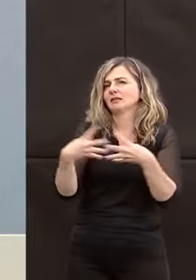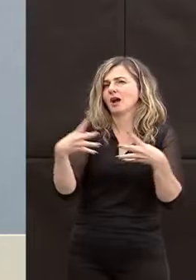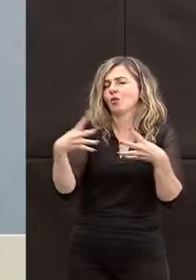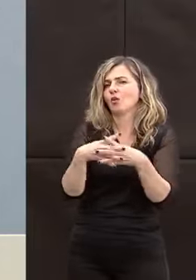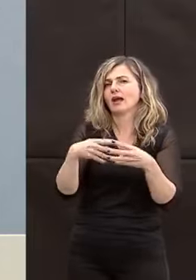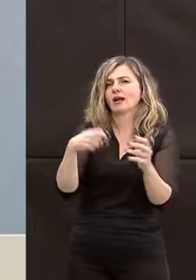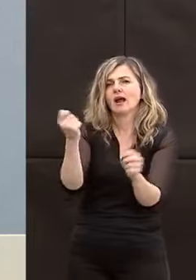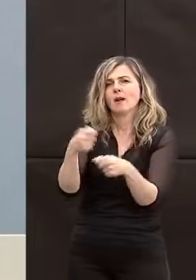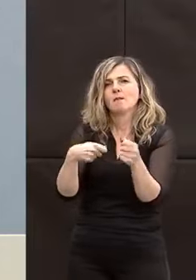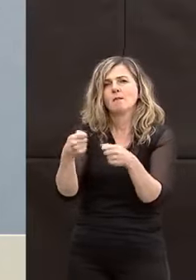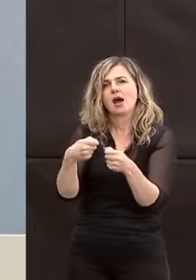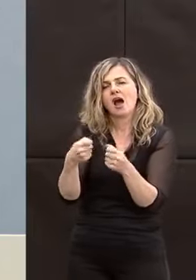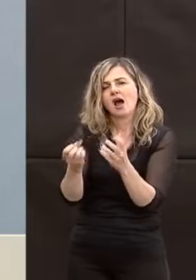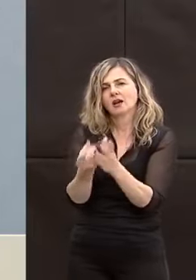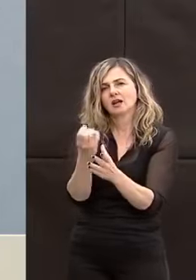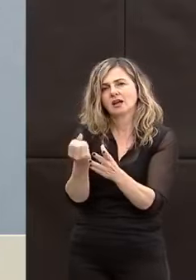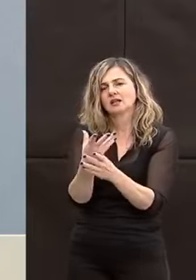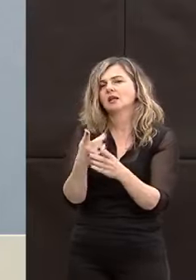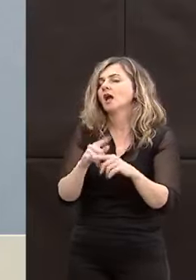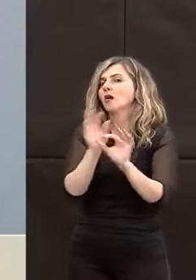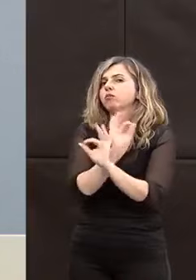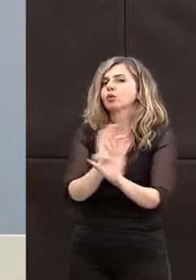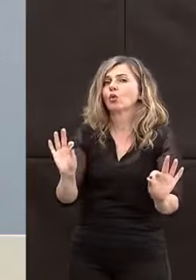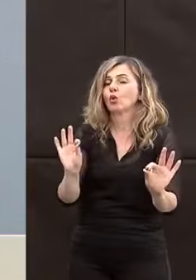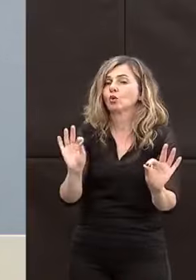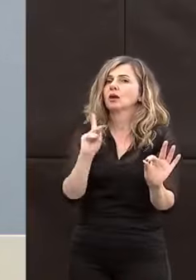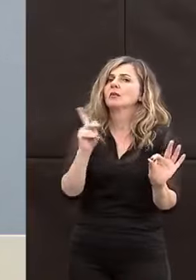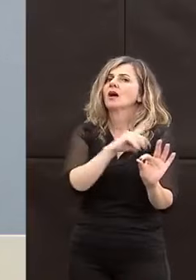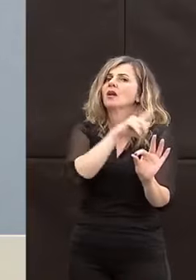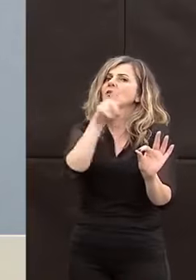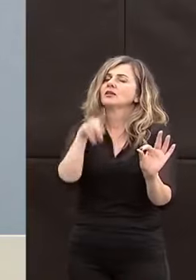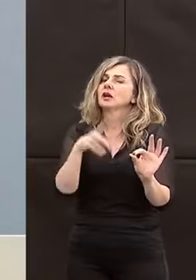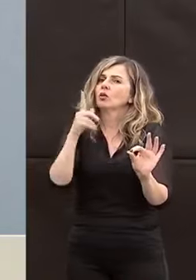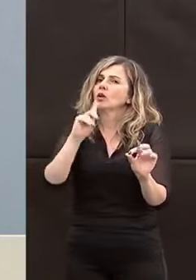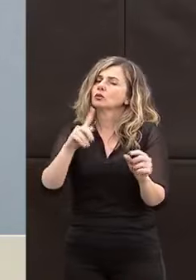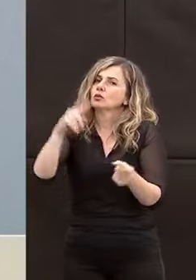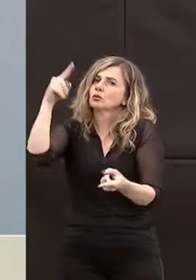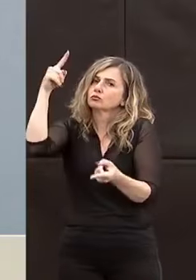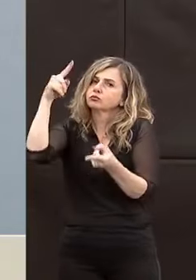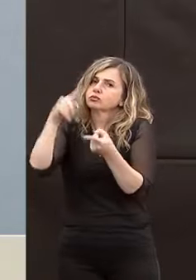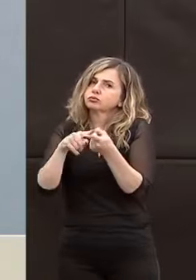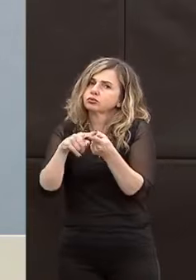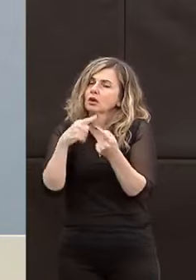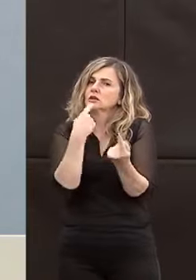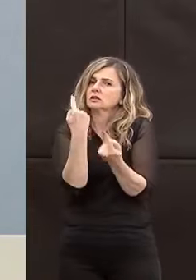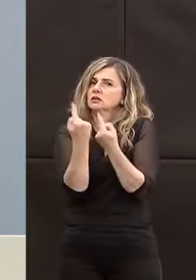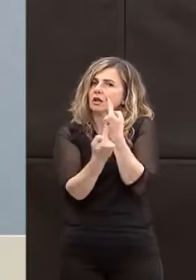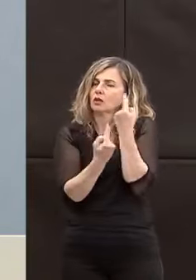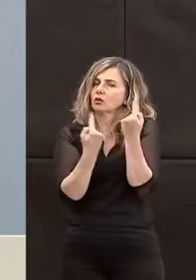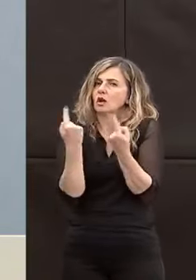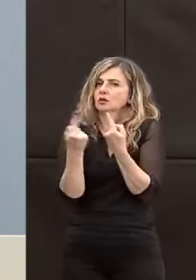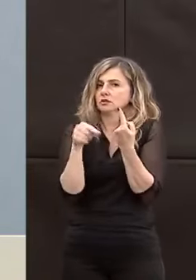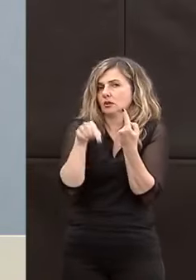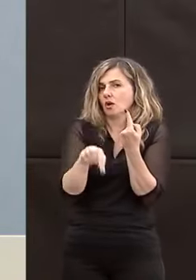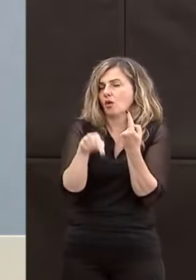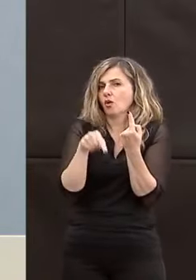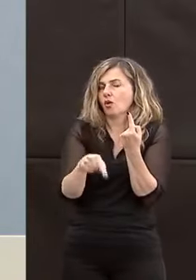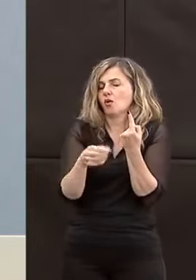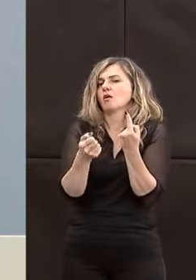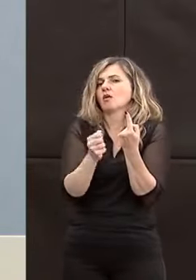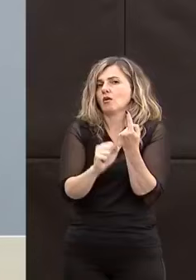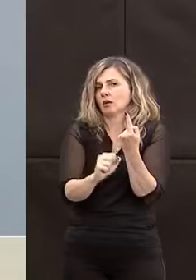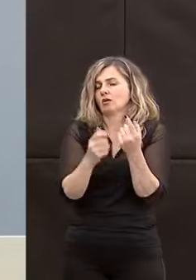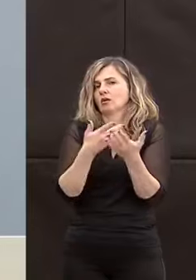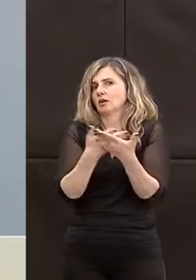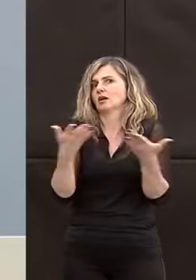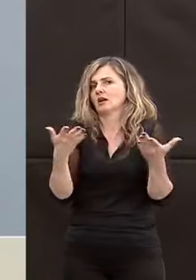però crediamo che fintanto che non cala definitivamente questa situazione diciamo ancora di